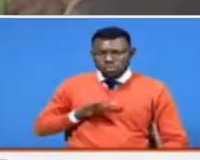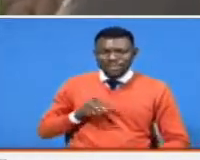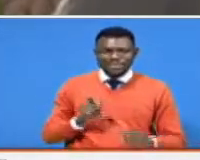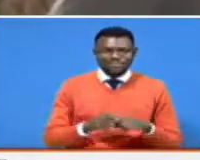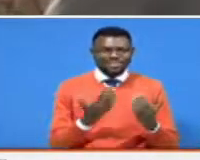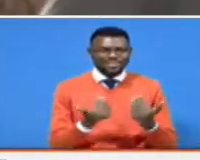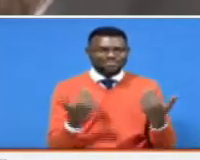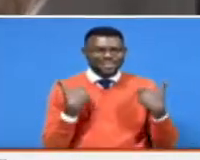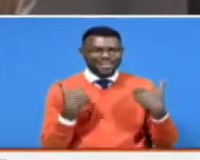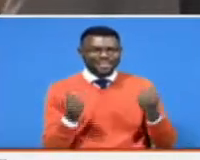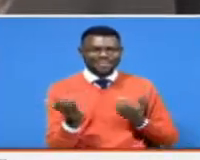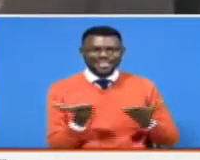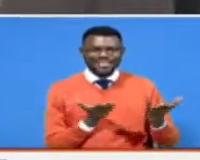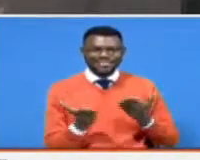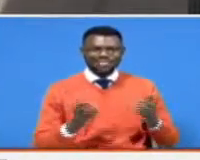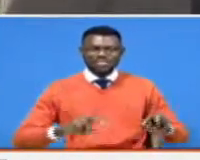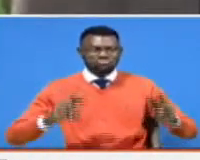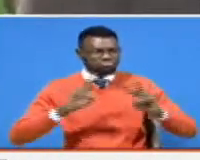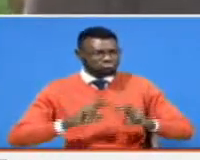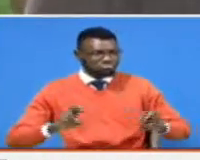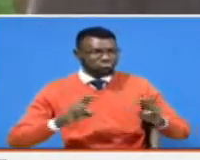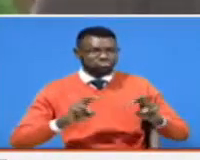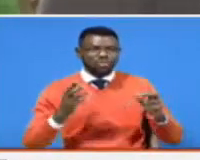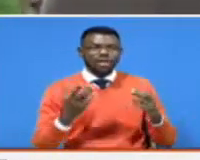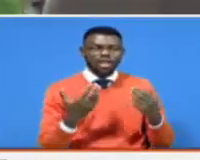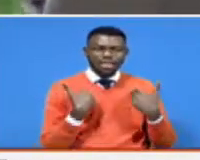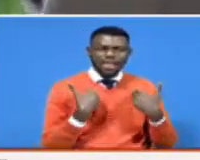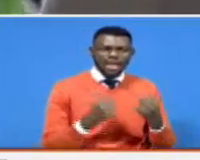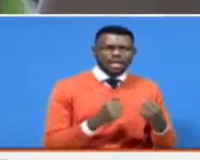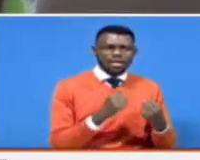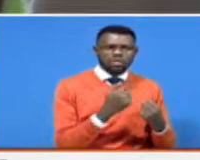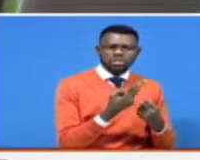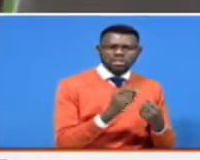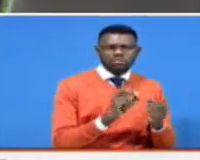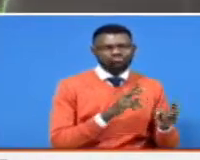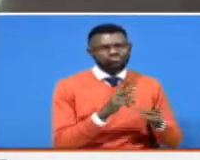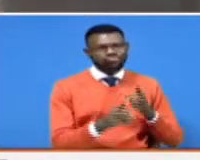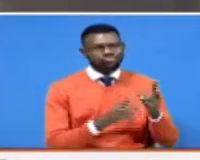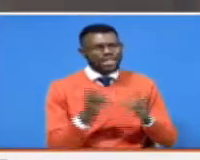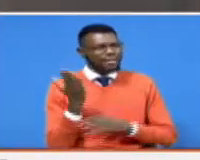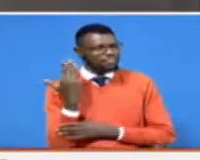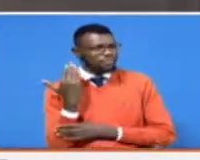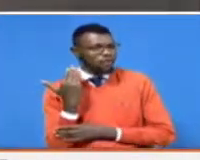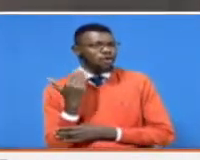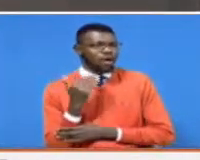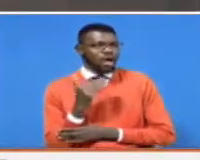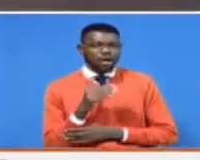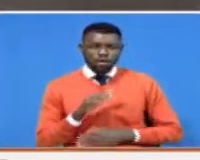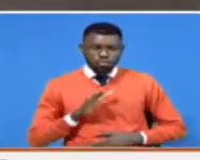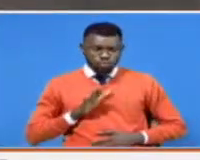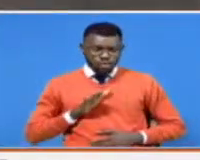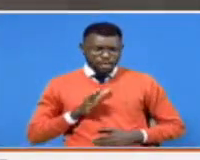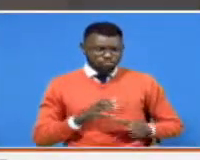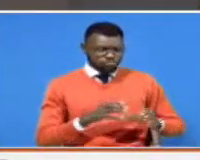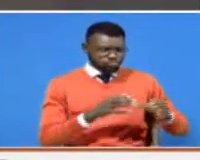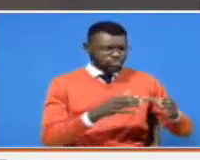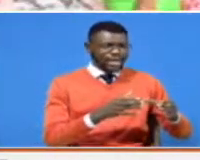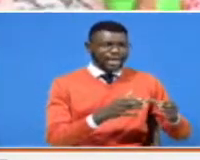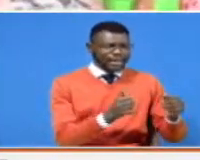services. Kulingana na utafiti wa afya mwaka 2022, yamkini wanawake